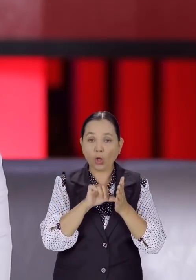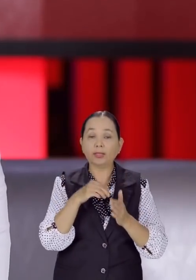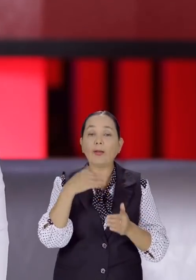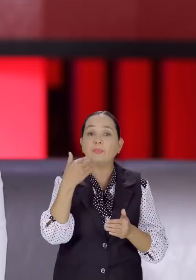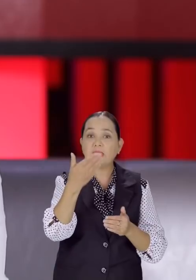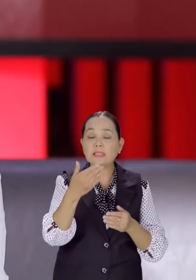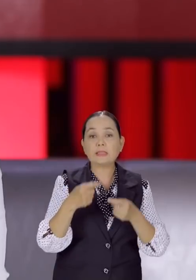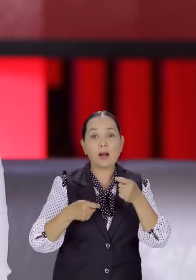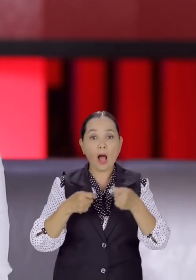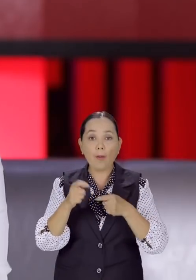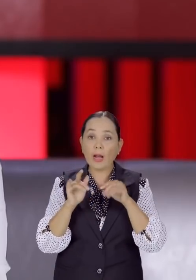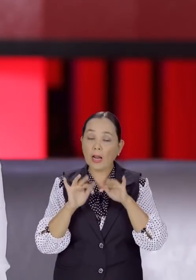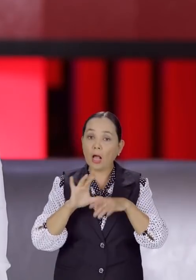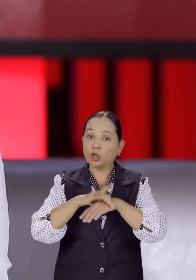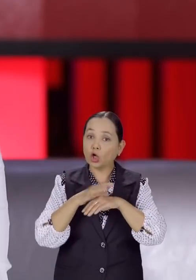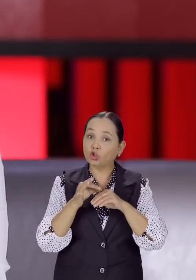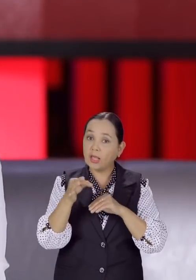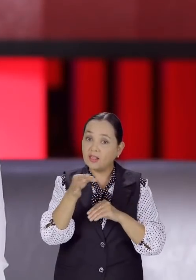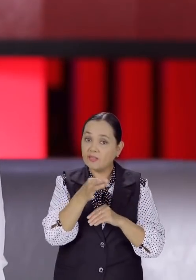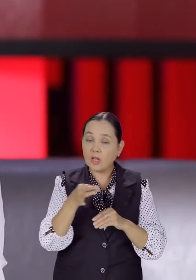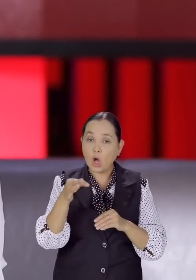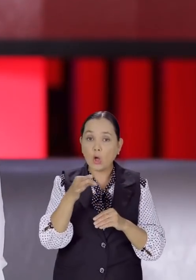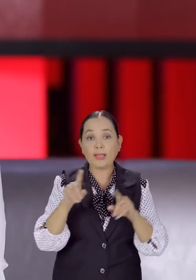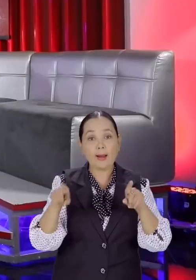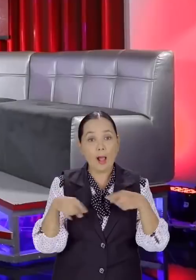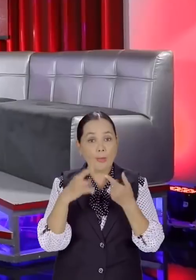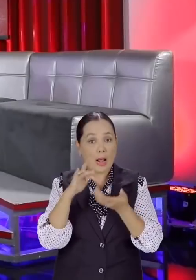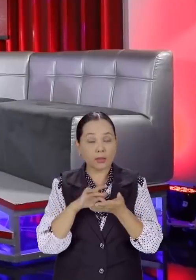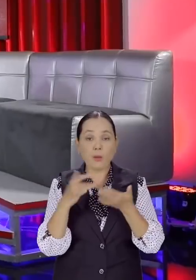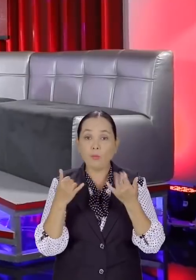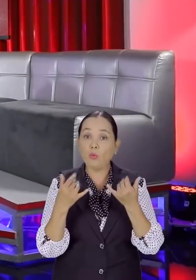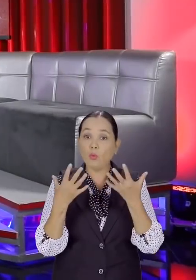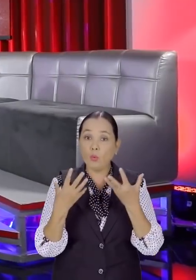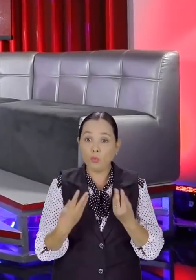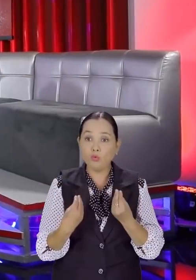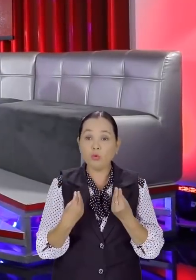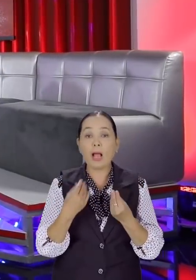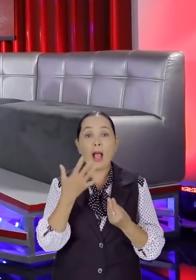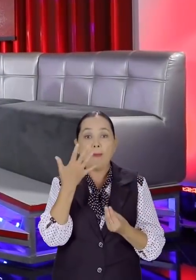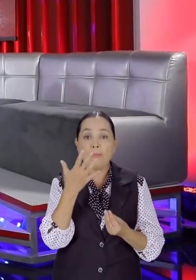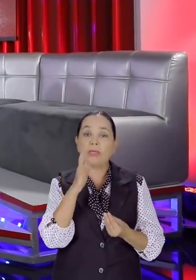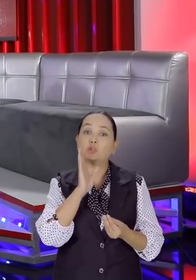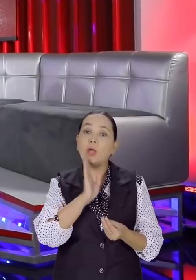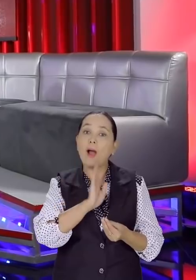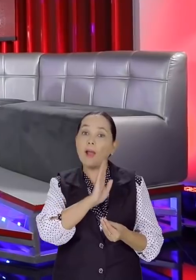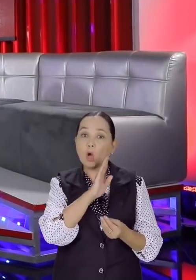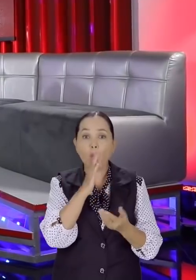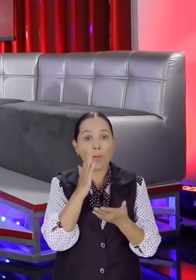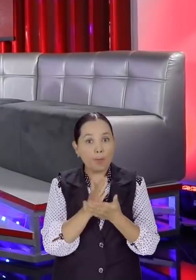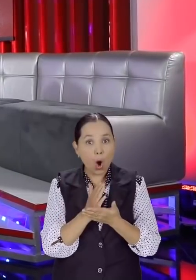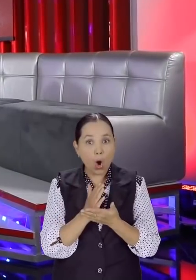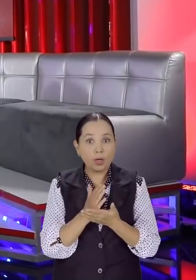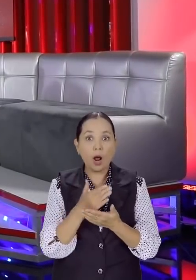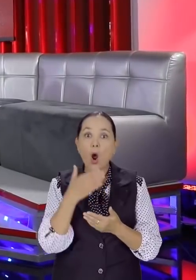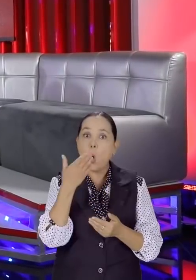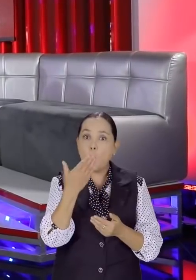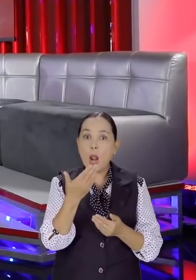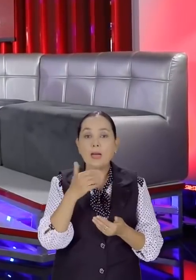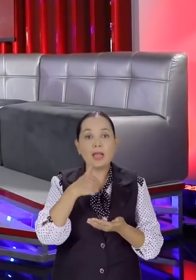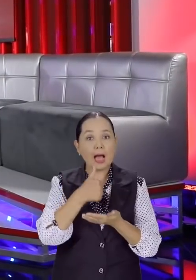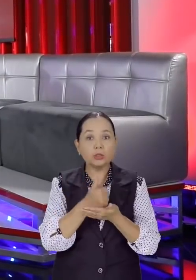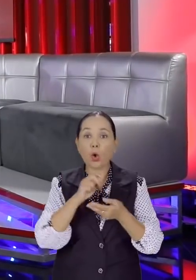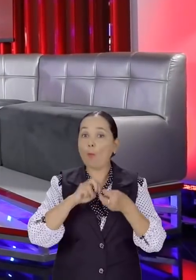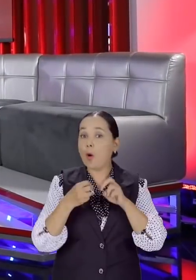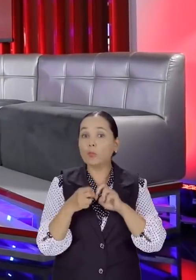Siz rahbarlik qilayotgan Toshkent viloyatidagi reabilitatsiya markazida bugungi kunda nechta ayol bor va ularning